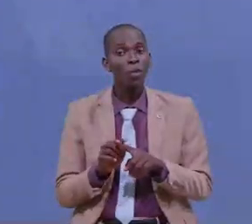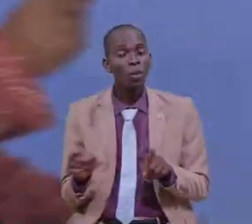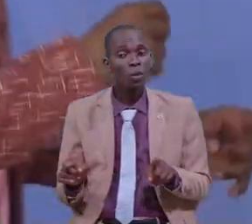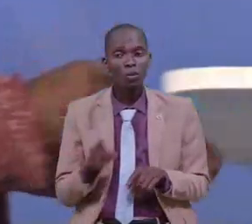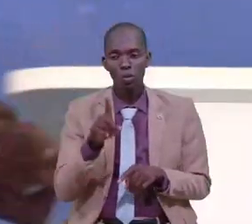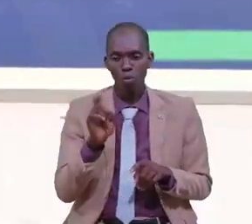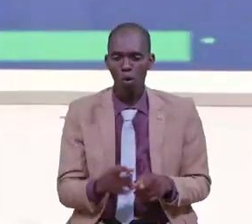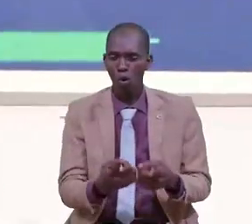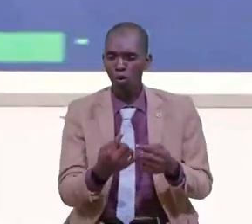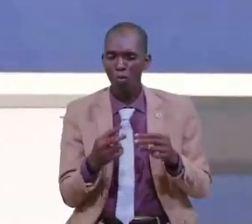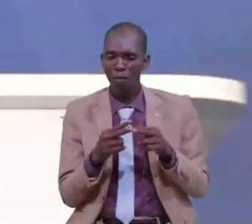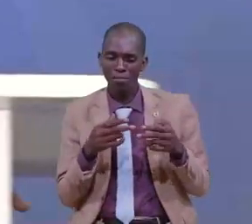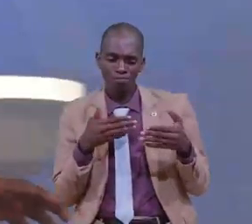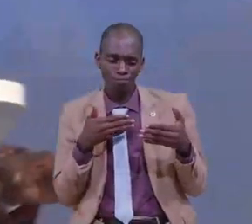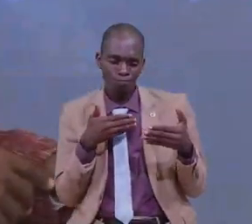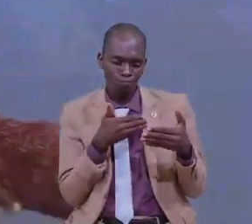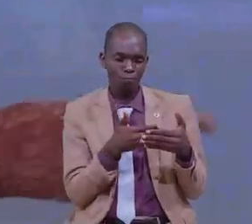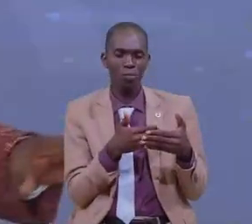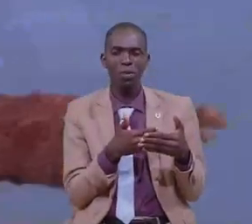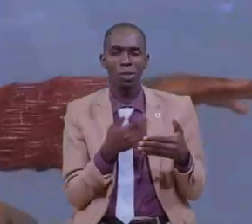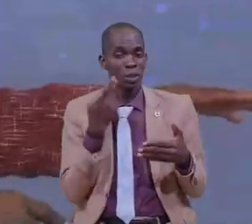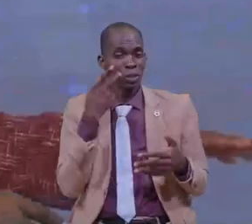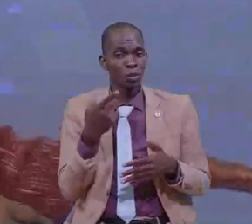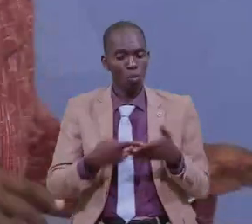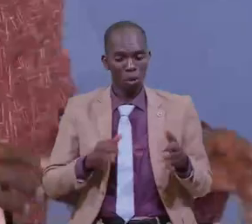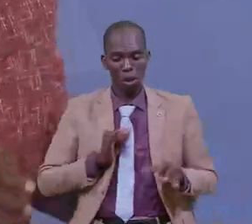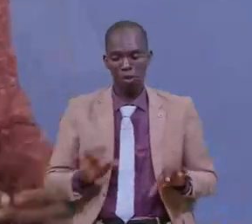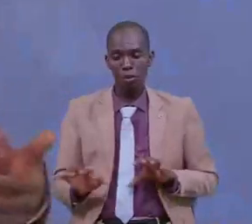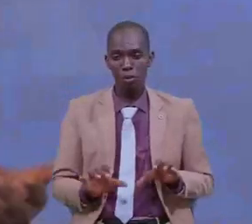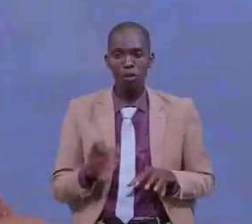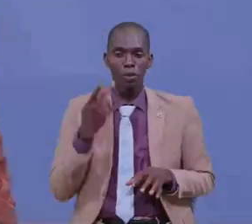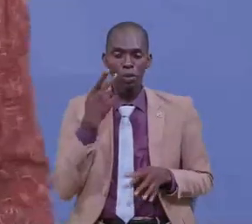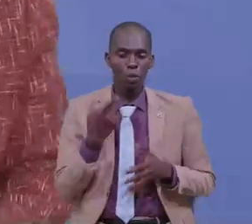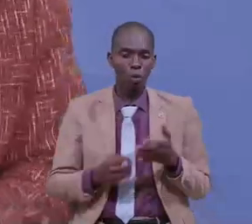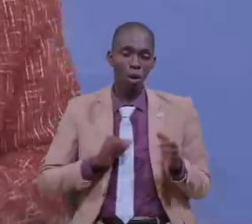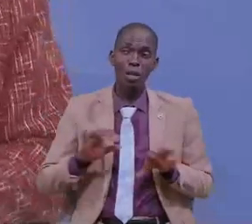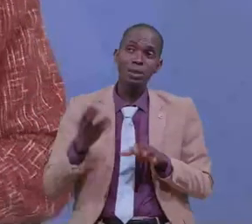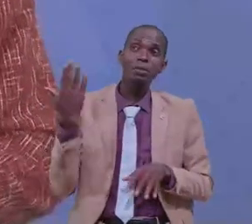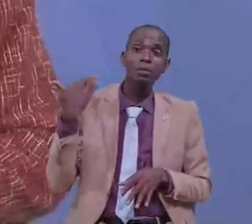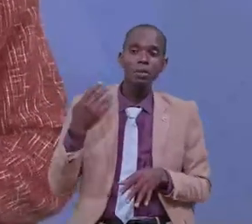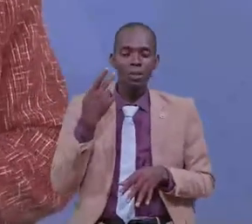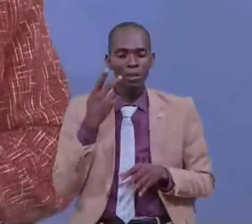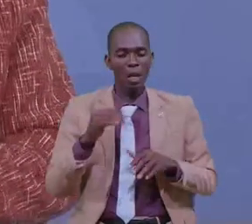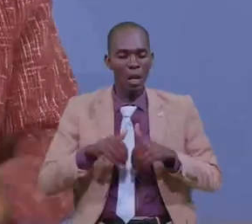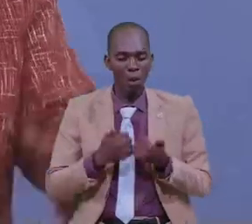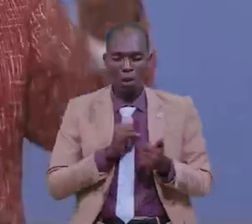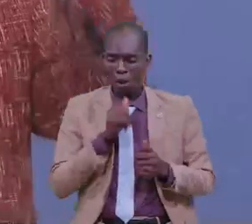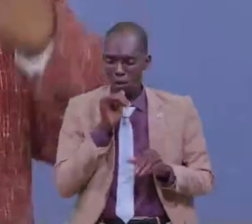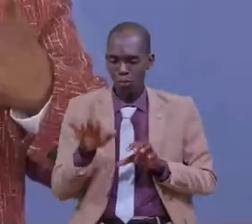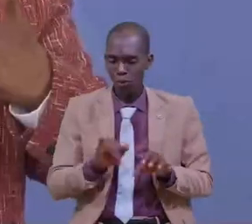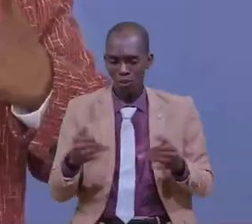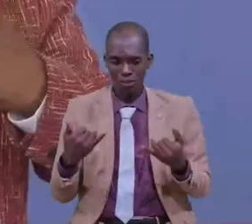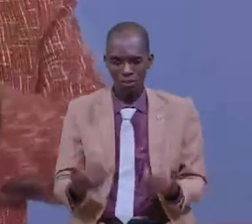Mais vous devez vous rapprocher, vous devez vous rapprocher. Regardez ce que je fais, regardez ce que j'ai fait, regardez comment je le